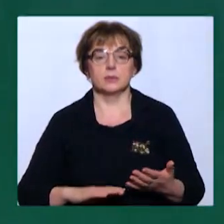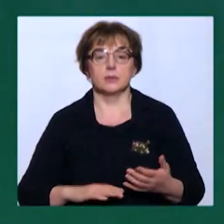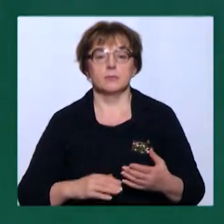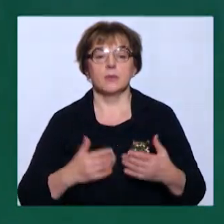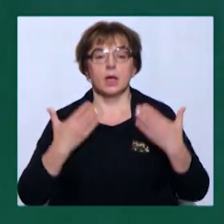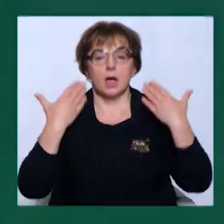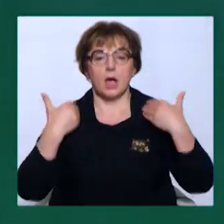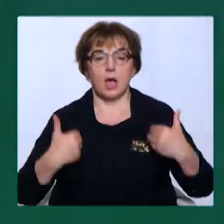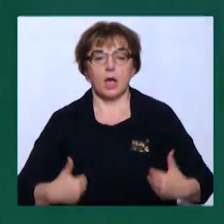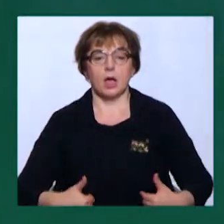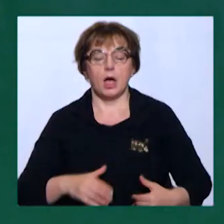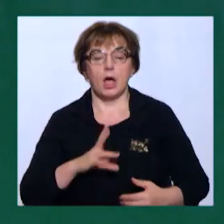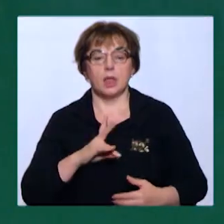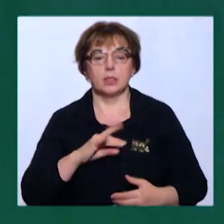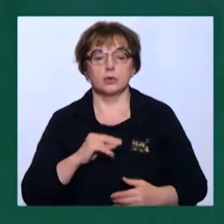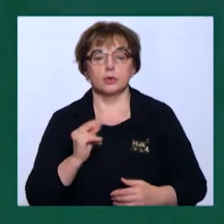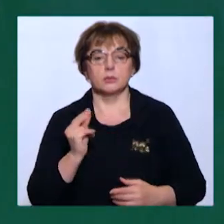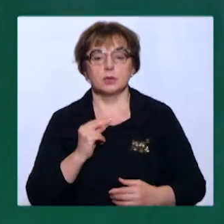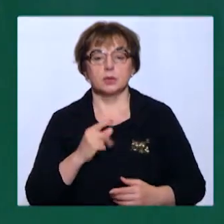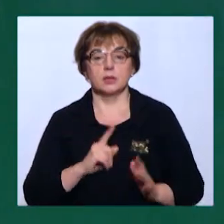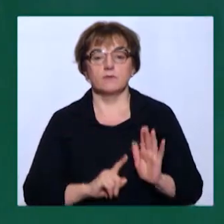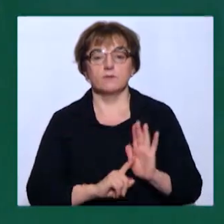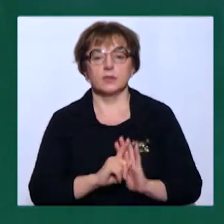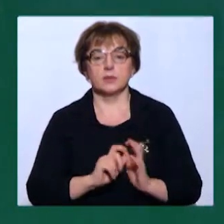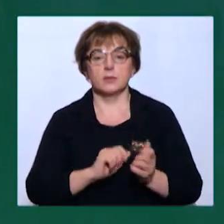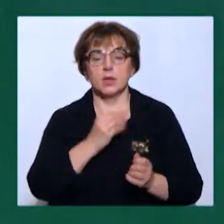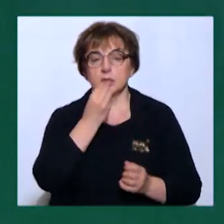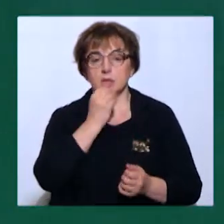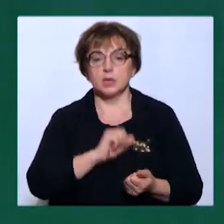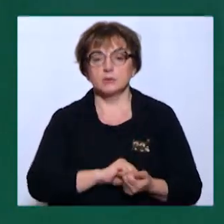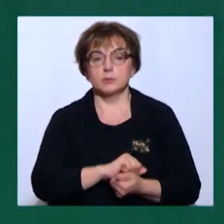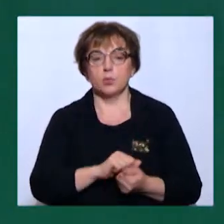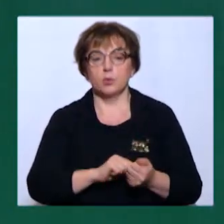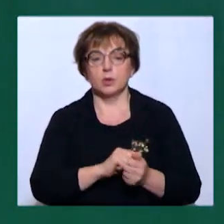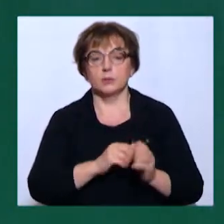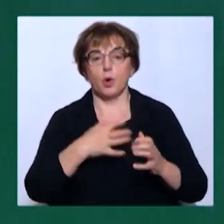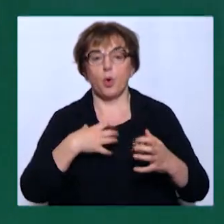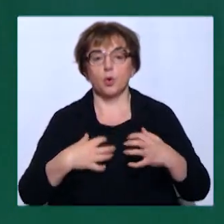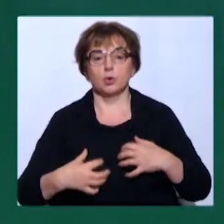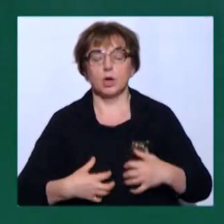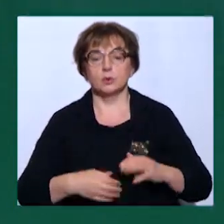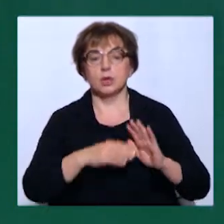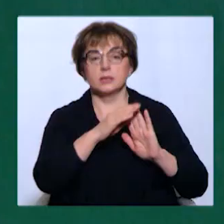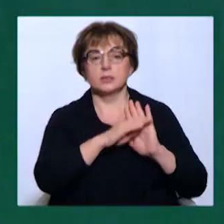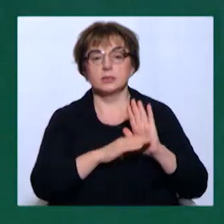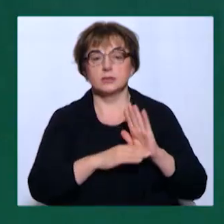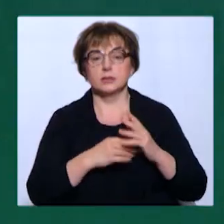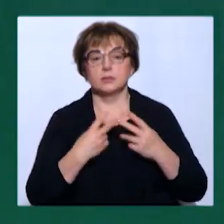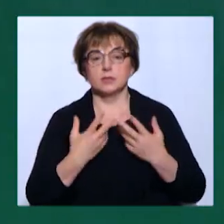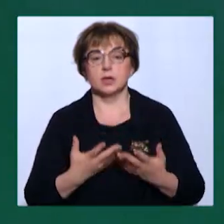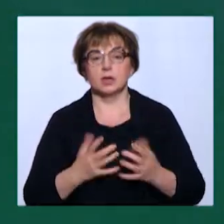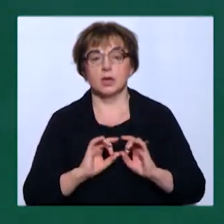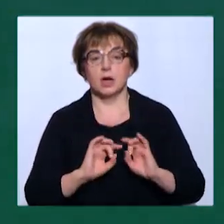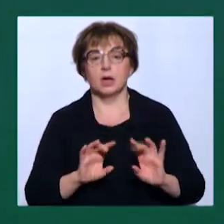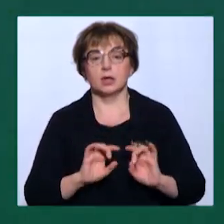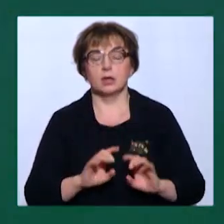ანატომიის შესწავლას და ვიწყებთ საჭმლის მომნელებელი ორგანოთა სისტემის აგებულების განხებას. თქვენთვის